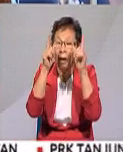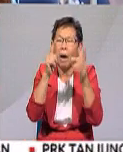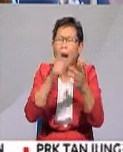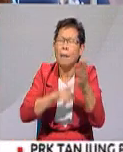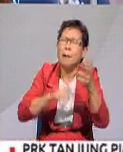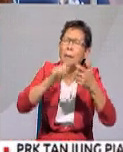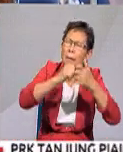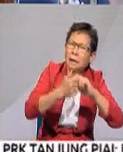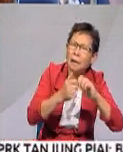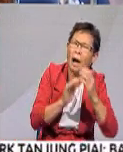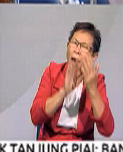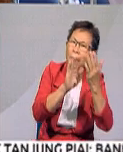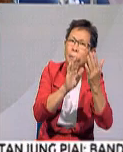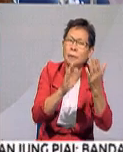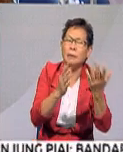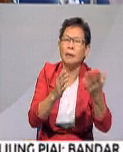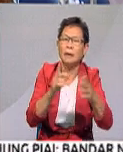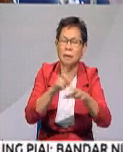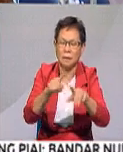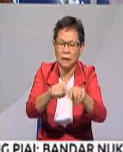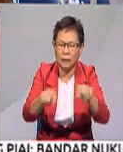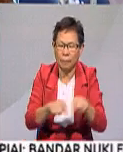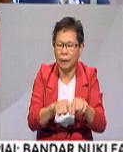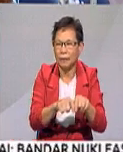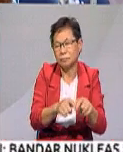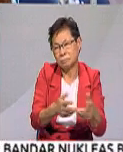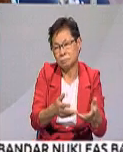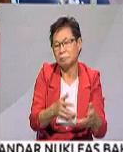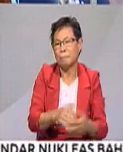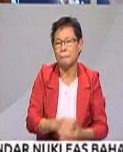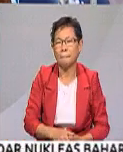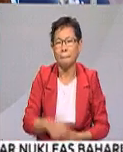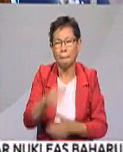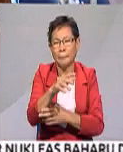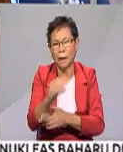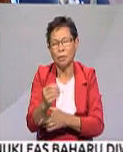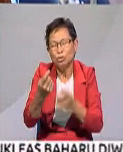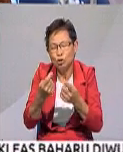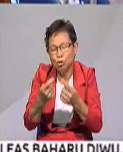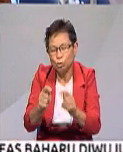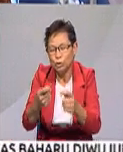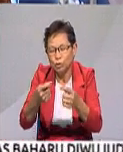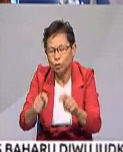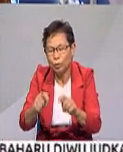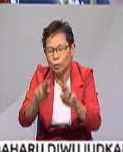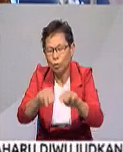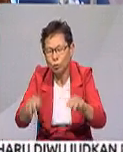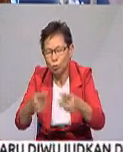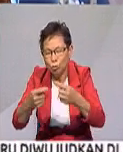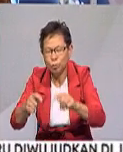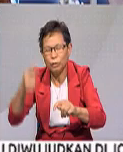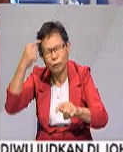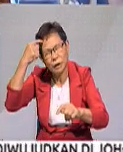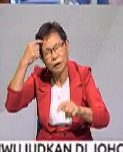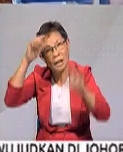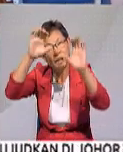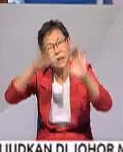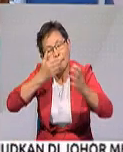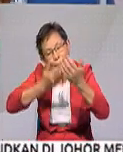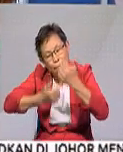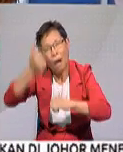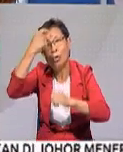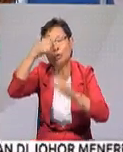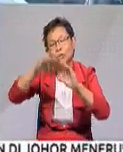ataupun masalah yang dihadapi di kawasan setempat dan cuba fikirkan apa kaedah terbaik